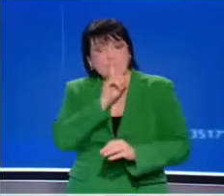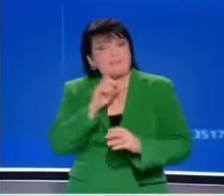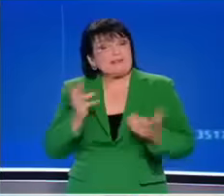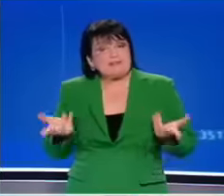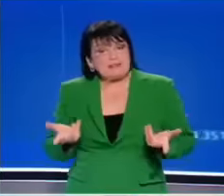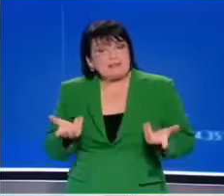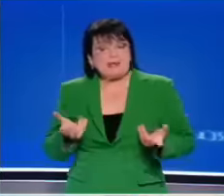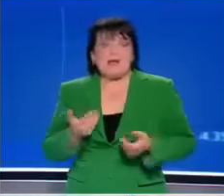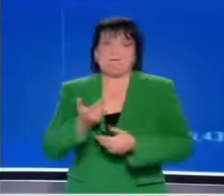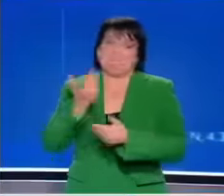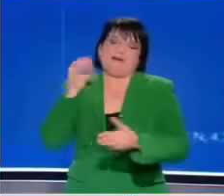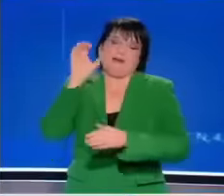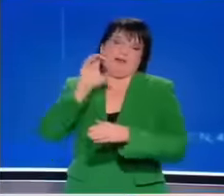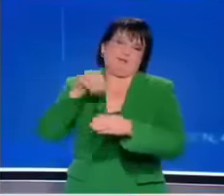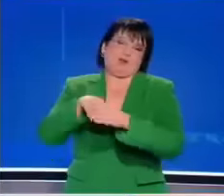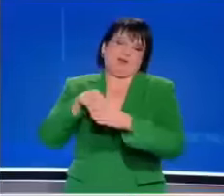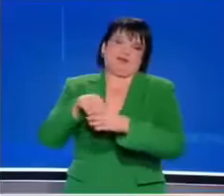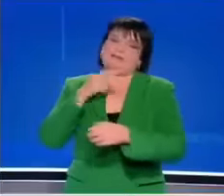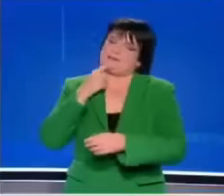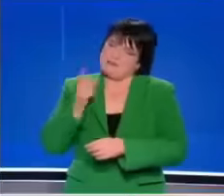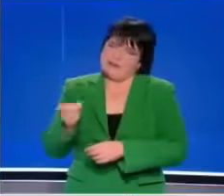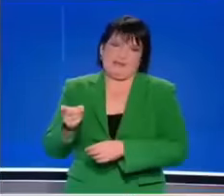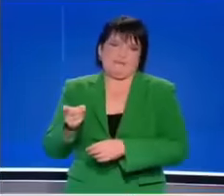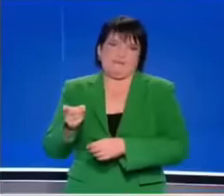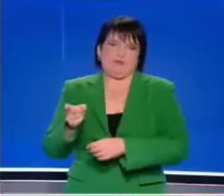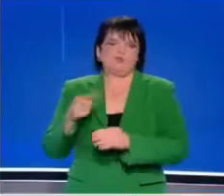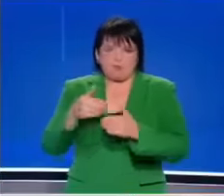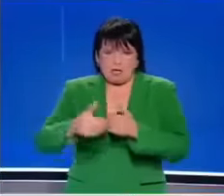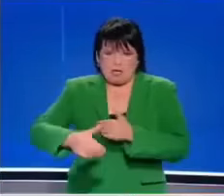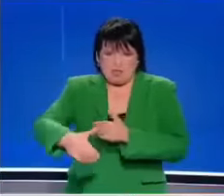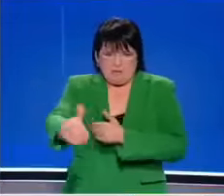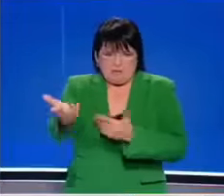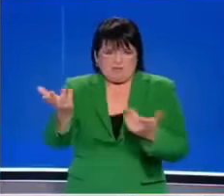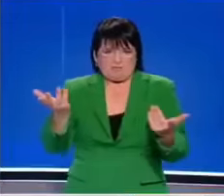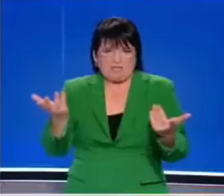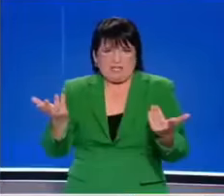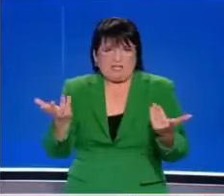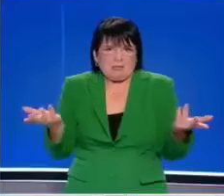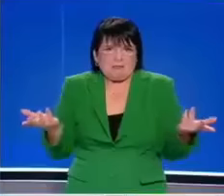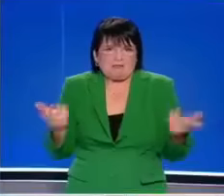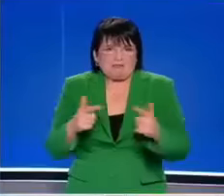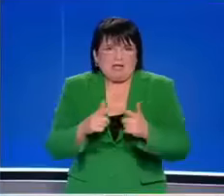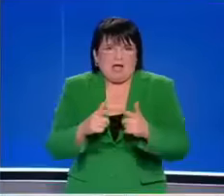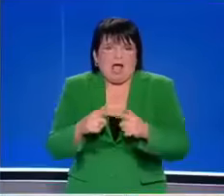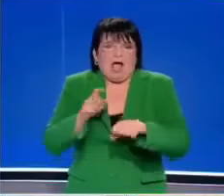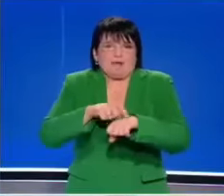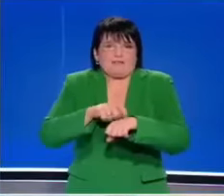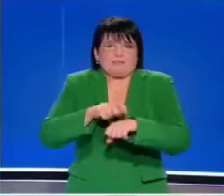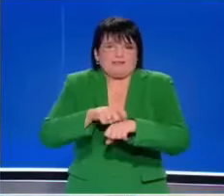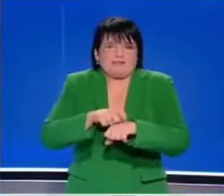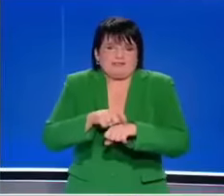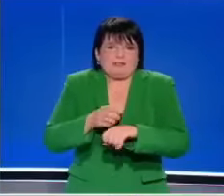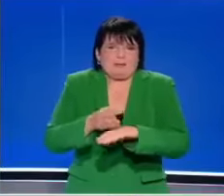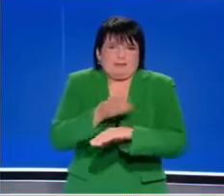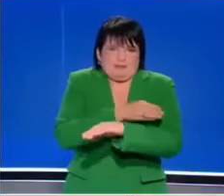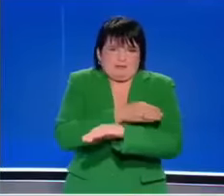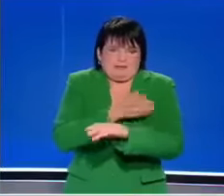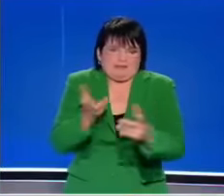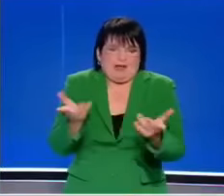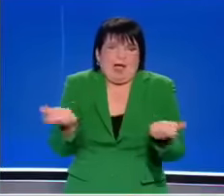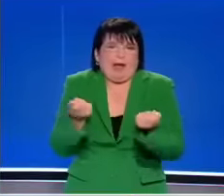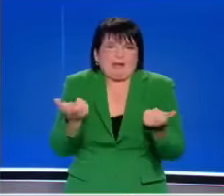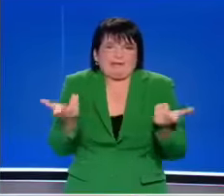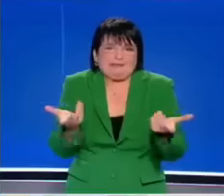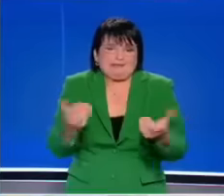το είχατε πει ότι θα το δώσετε πριν τις ευρωεκλογές είμαστε μετά τις ευρωεκλογές τώρα εντάξει αυτό όμως ήρθε είμαστε πριν τις ευρωεκλογές όντως